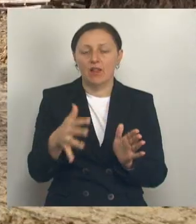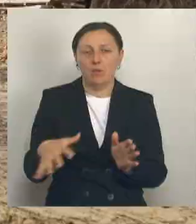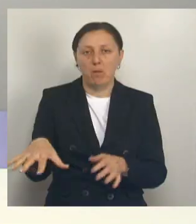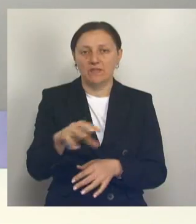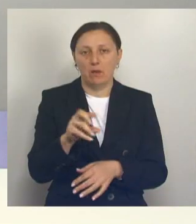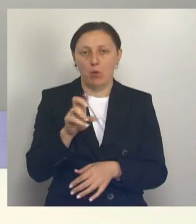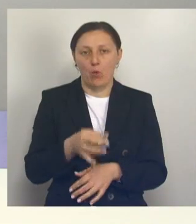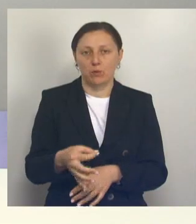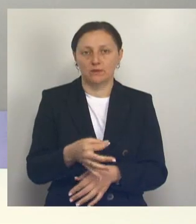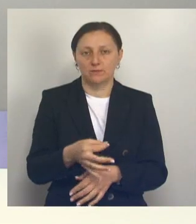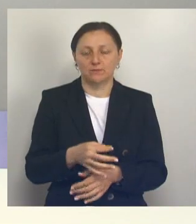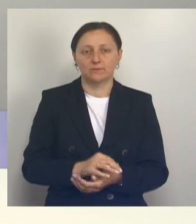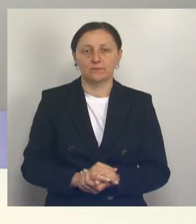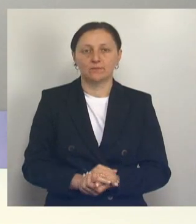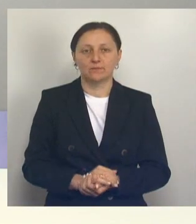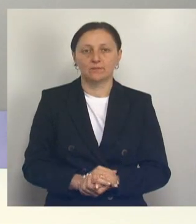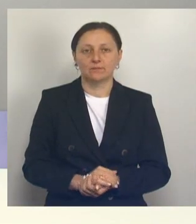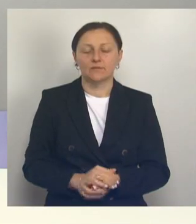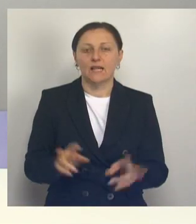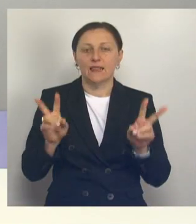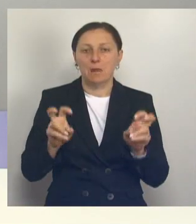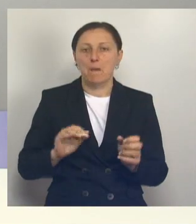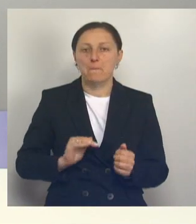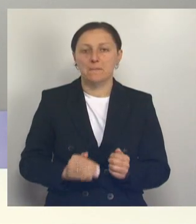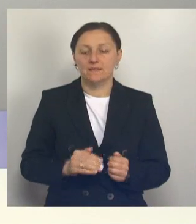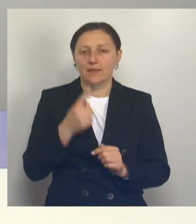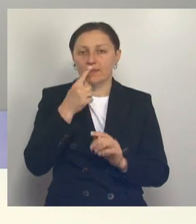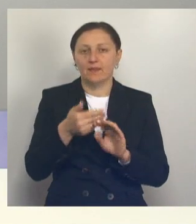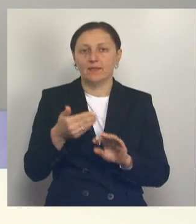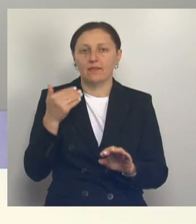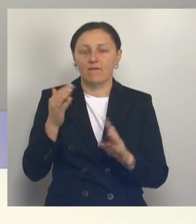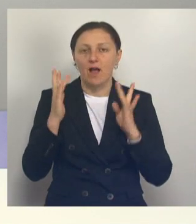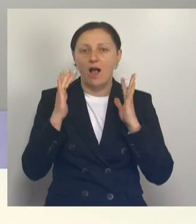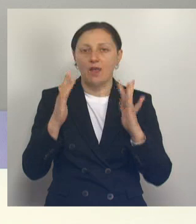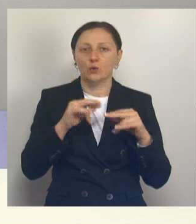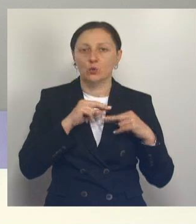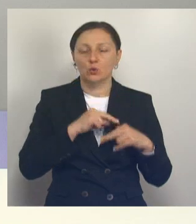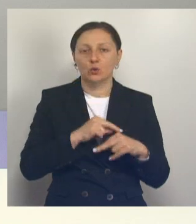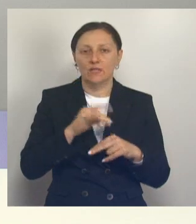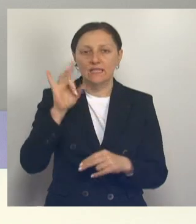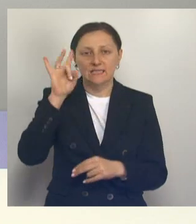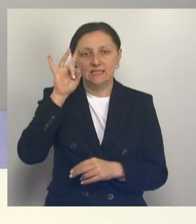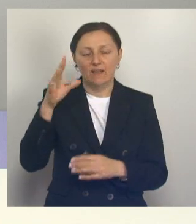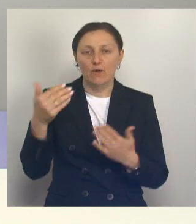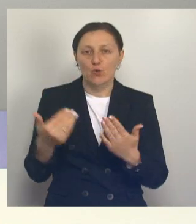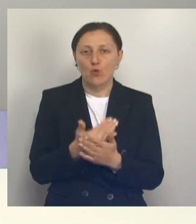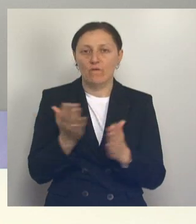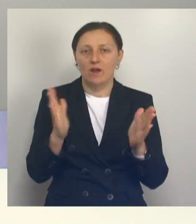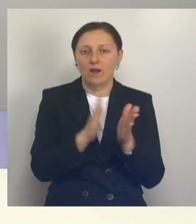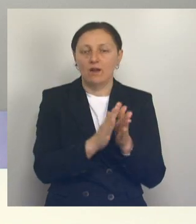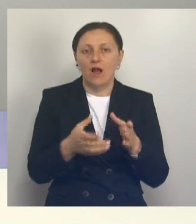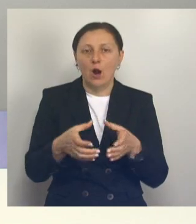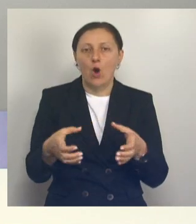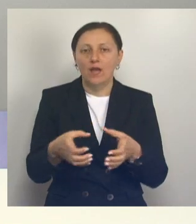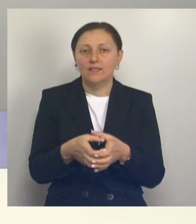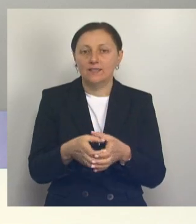всей области вернемся к теме бизнеса не так давно Белгородскую аллею Трудовой Славы пополнили новые лица коллективов лучших